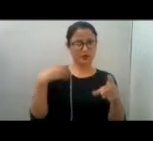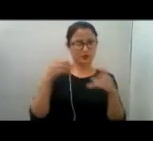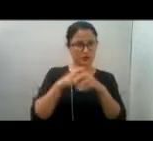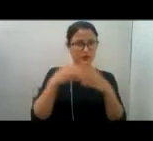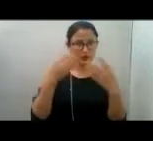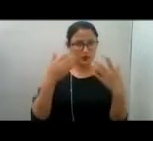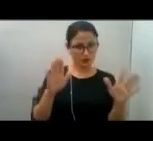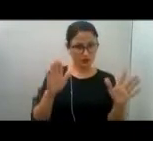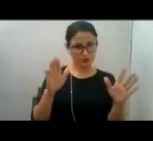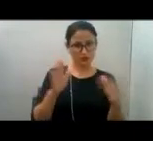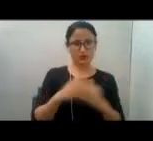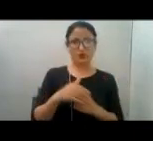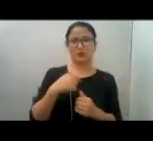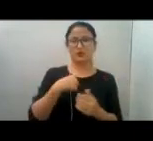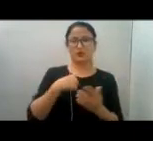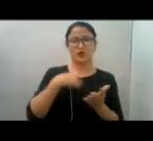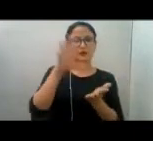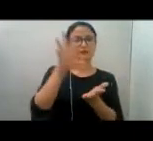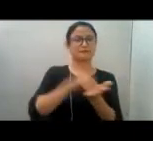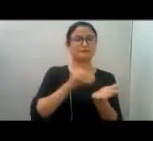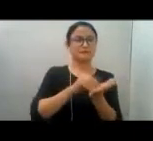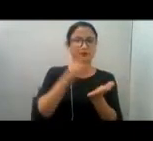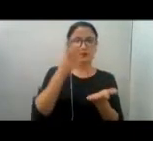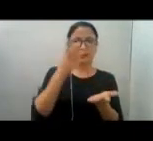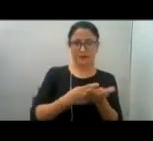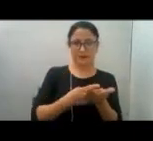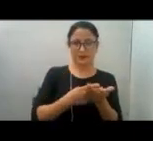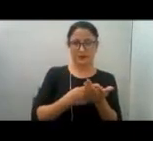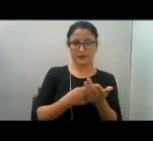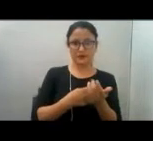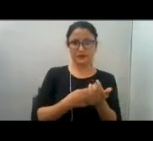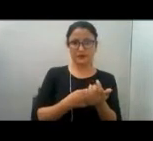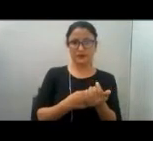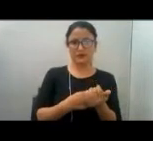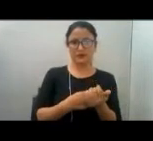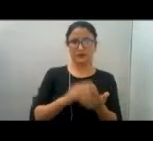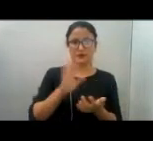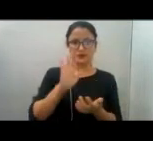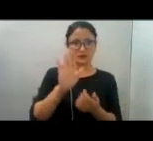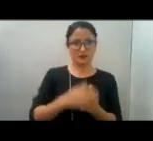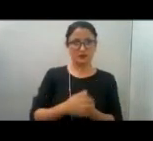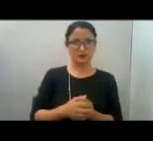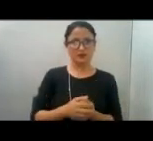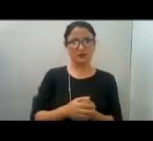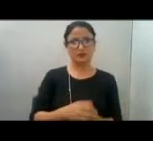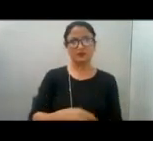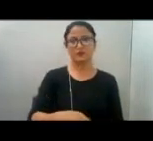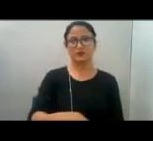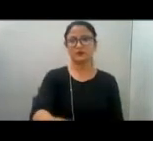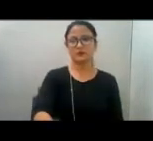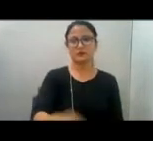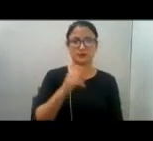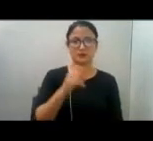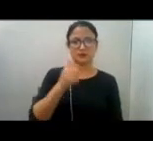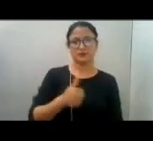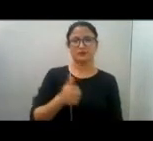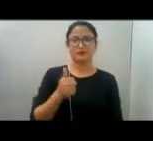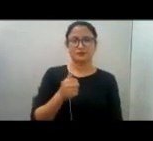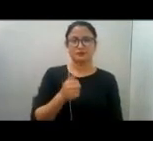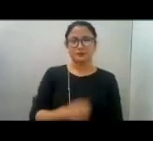भएर उहाँको डेटा एउटा मात्रै भर्खर इन्क्लुड भएको रहेछ यहाँ चाहिँ. अब